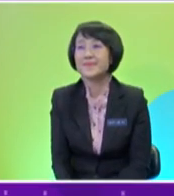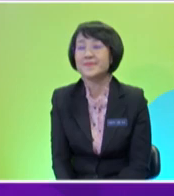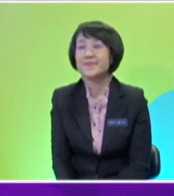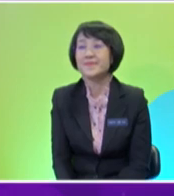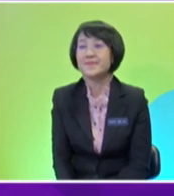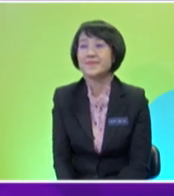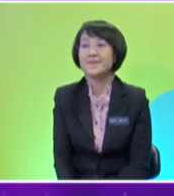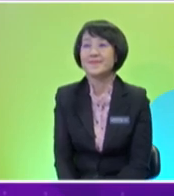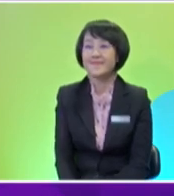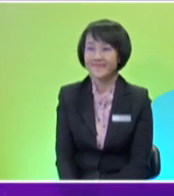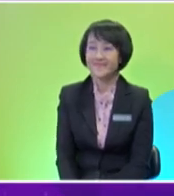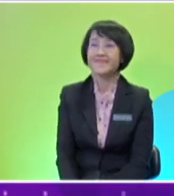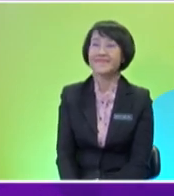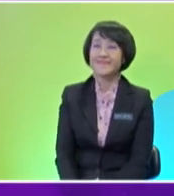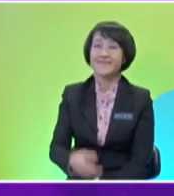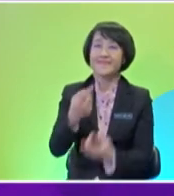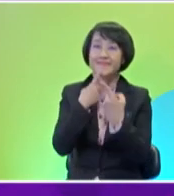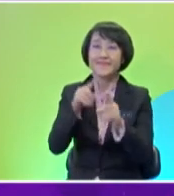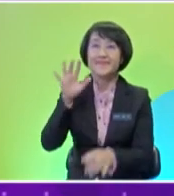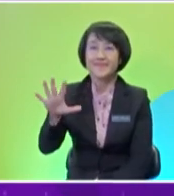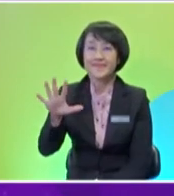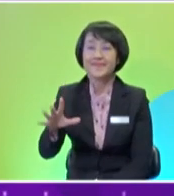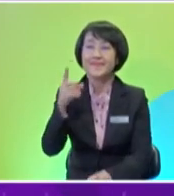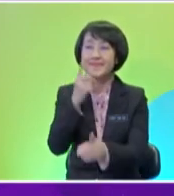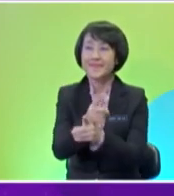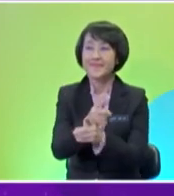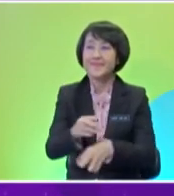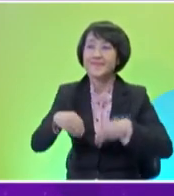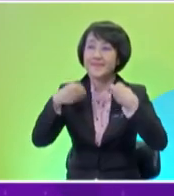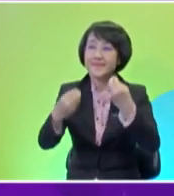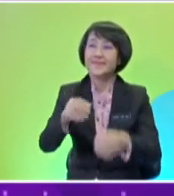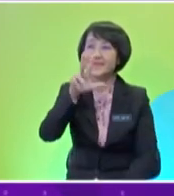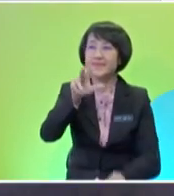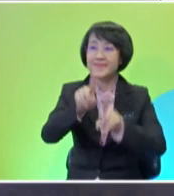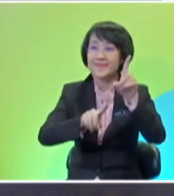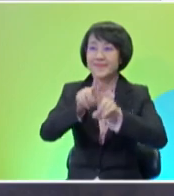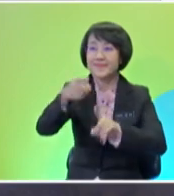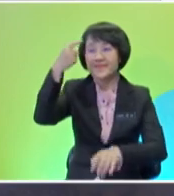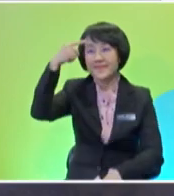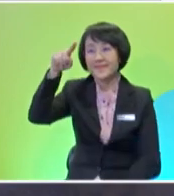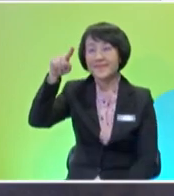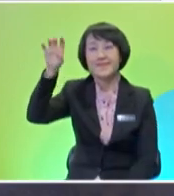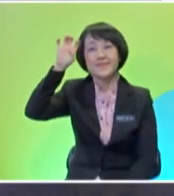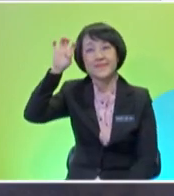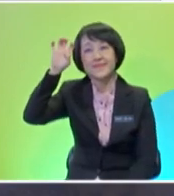betul jawabannya 5 kita bagi tiga bintang juga untuk Eri bagus